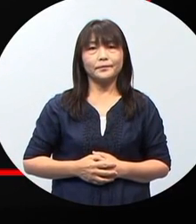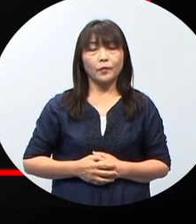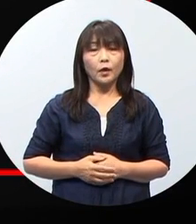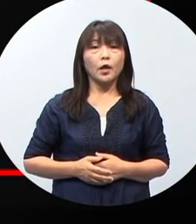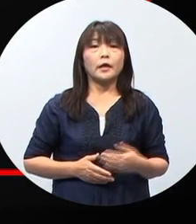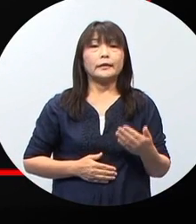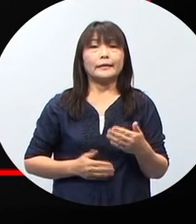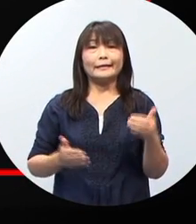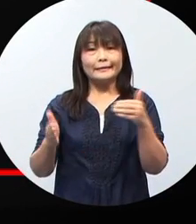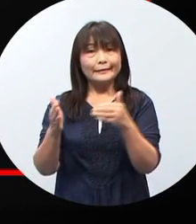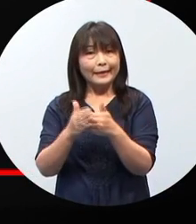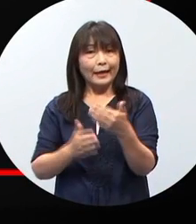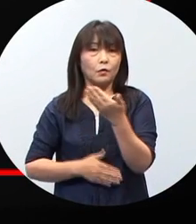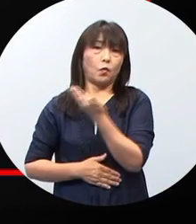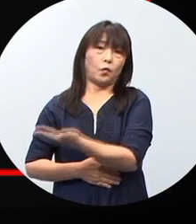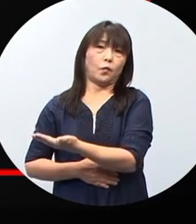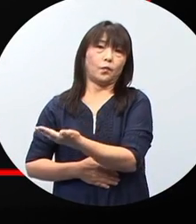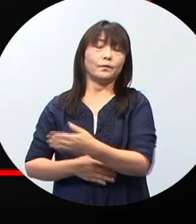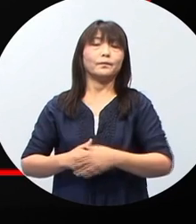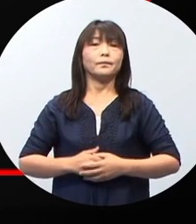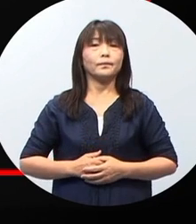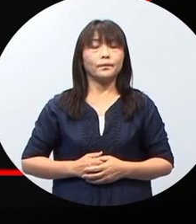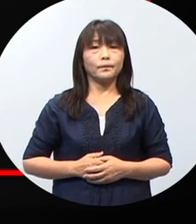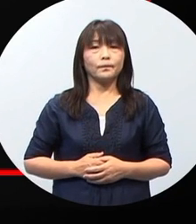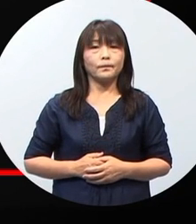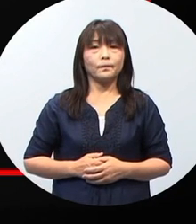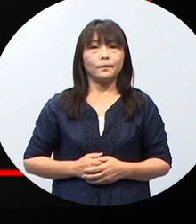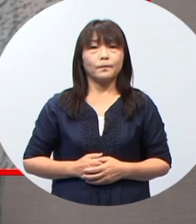そして最後、ワンクリック詐欺。